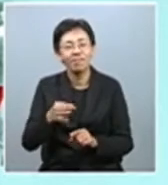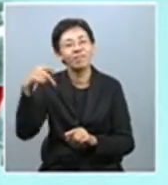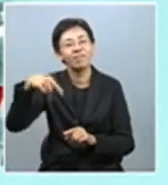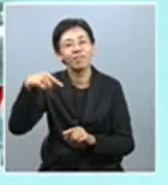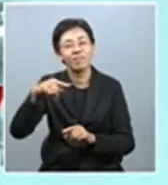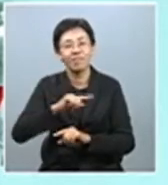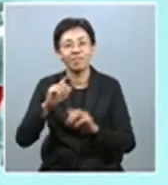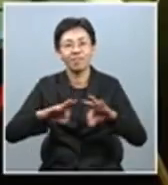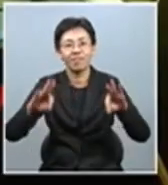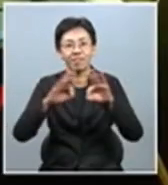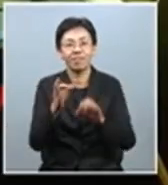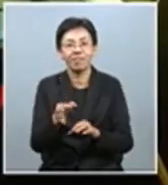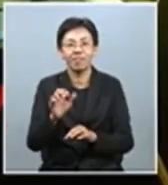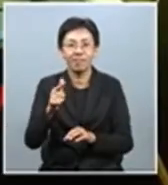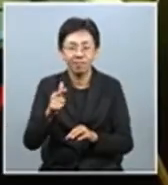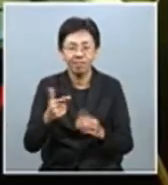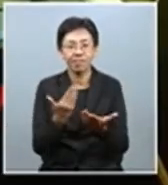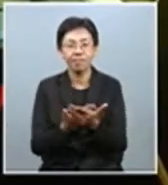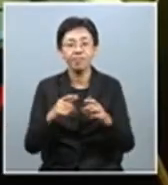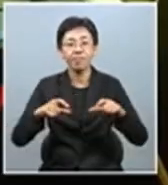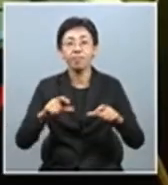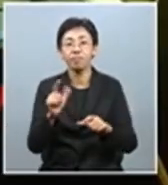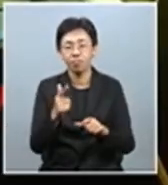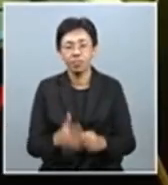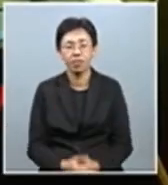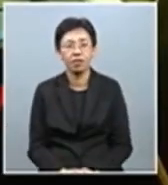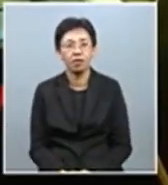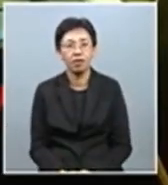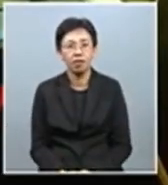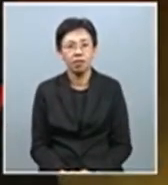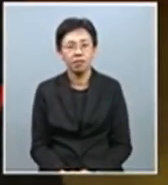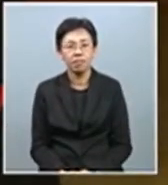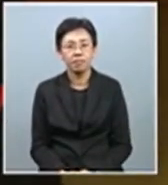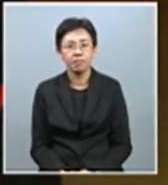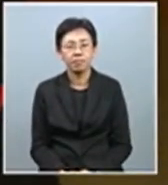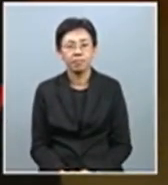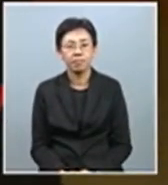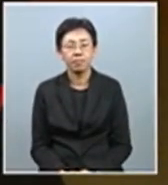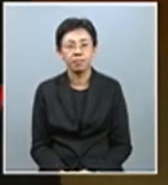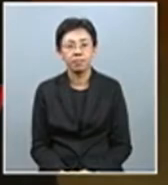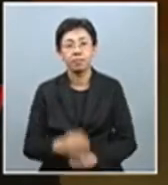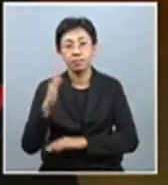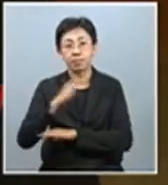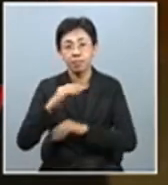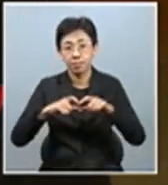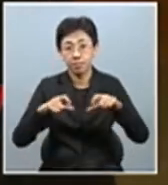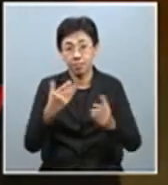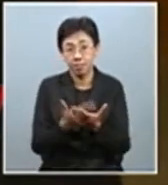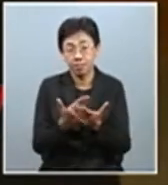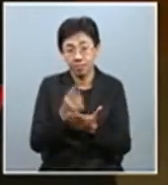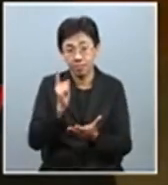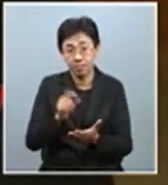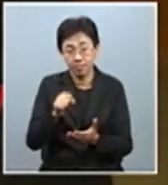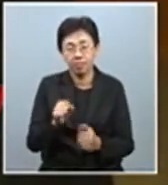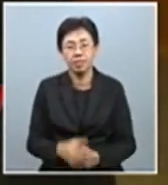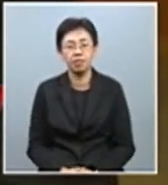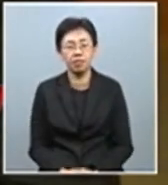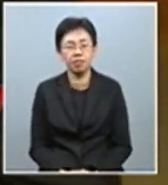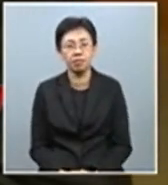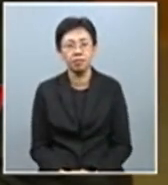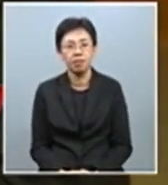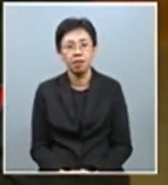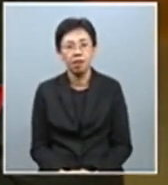อย่างเหรียญทองคำและธนบัตรทองคำเป็นต้นครับ อันนี้เป็นแม่พิมพ์ที่ใช้ในการพิมพ์ธนบัตรจริงๆใช่ไหม ใช่ค่ะใช่ค่ะอันนี้เอ